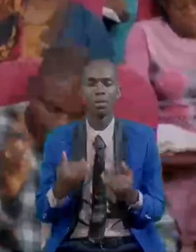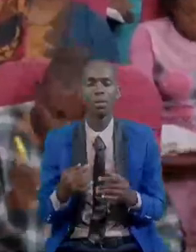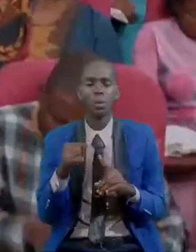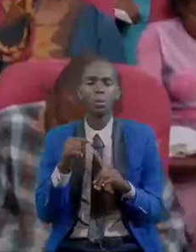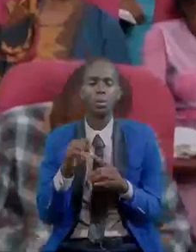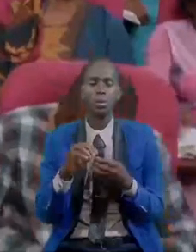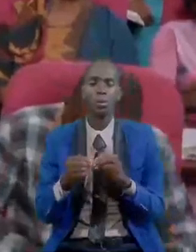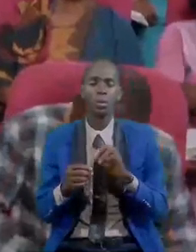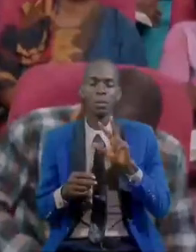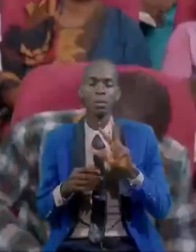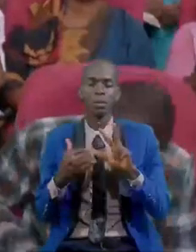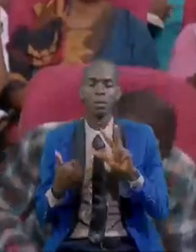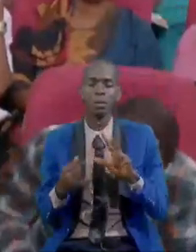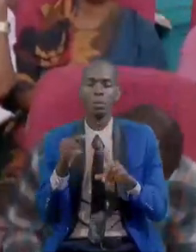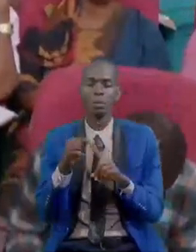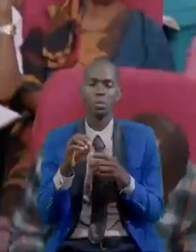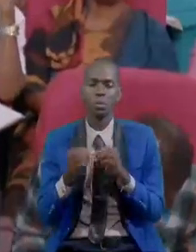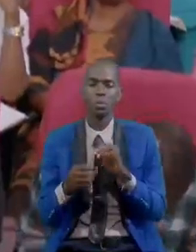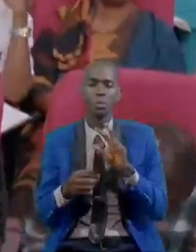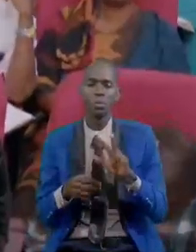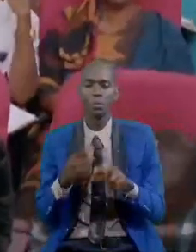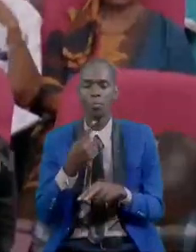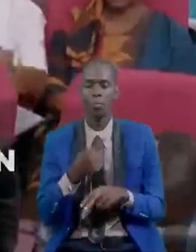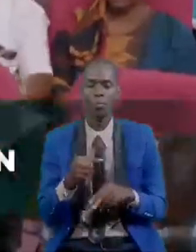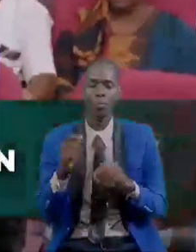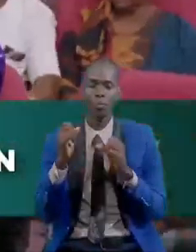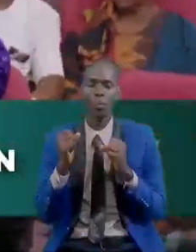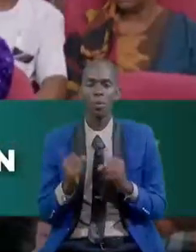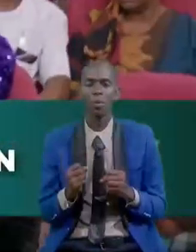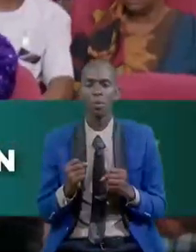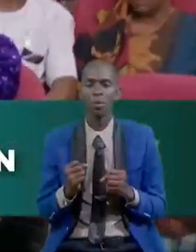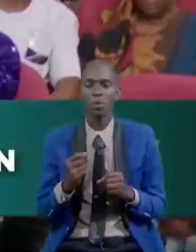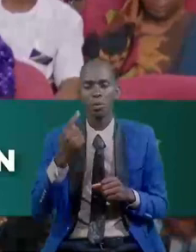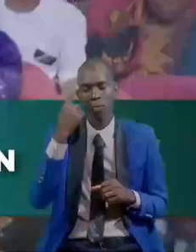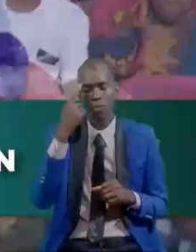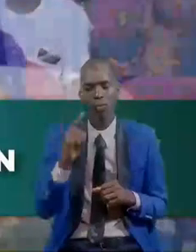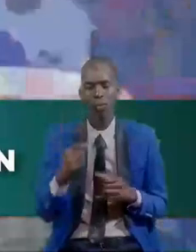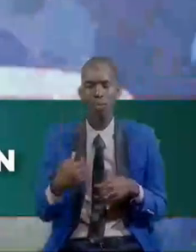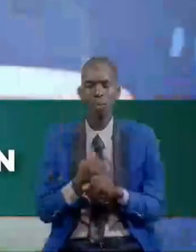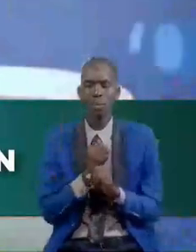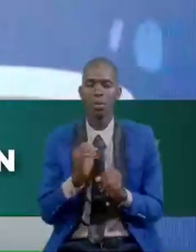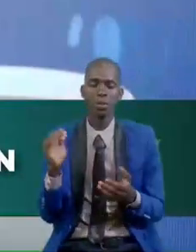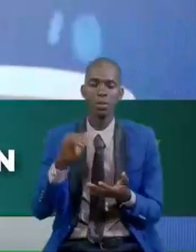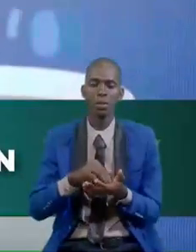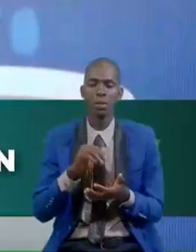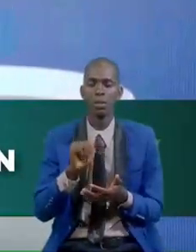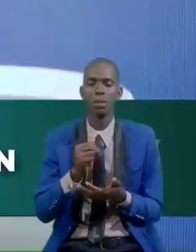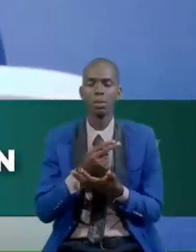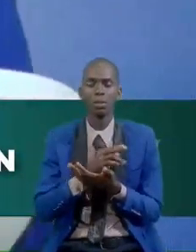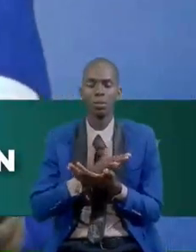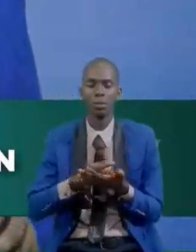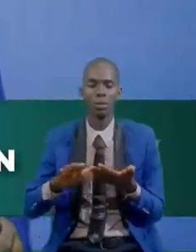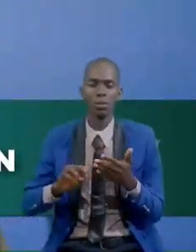Troisième point maintenant. Troisième point. La puissance pour reformer une nation